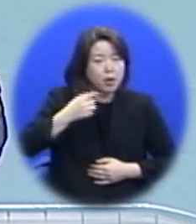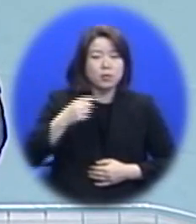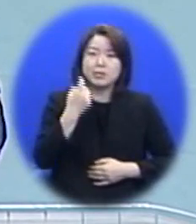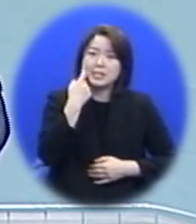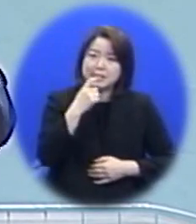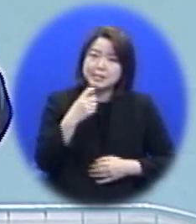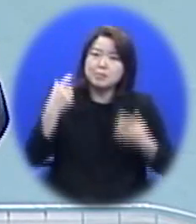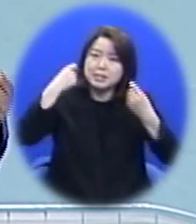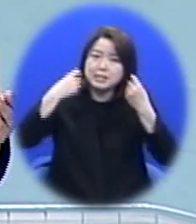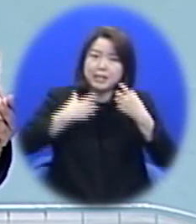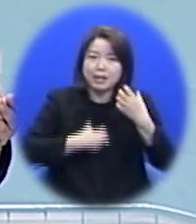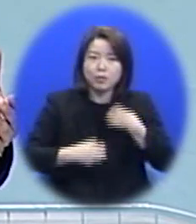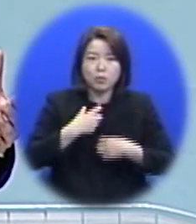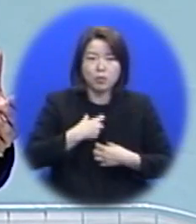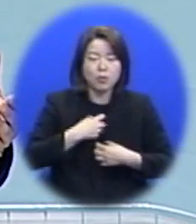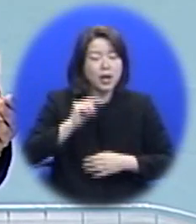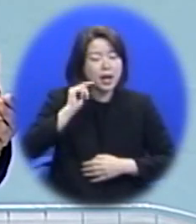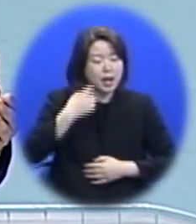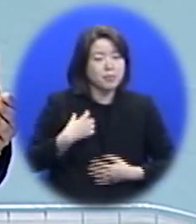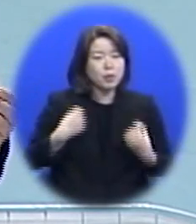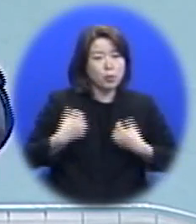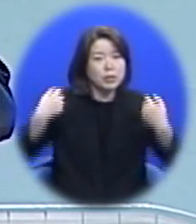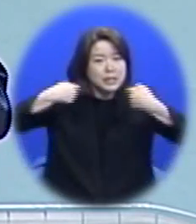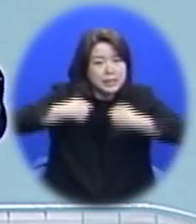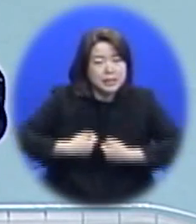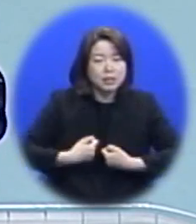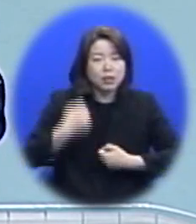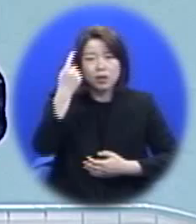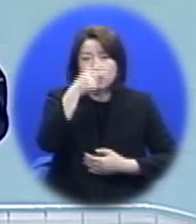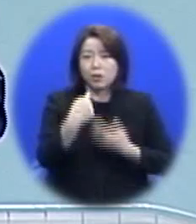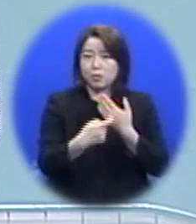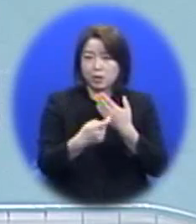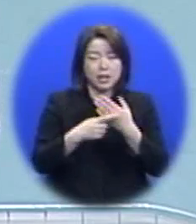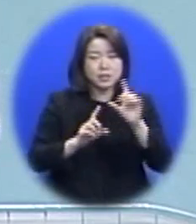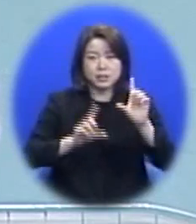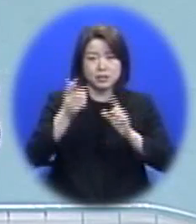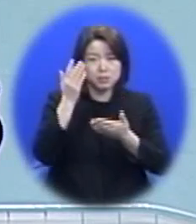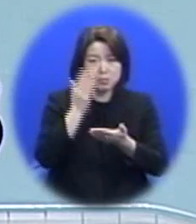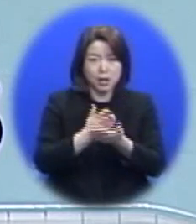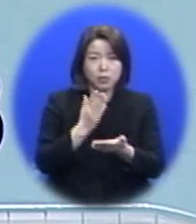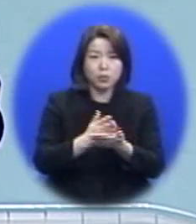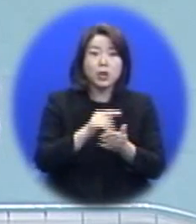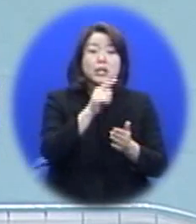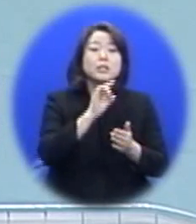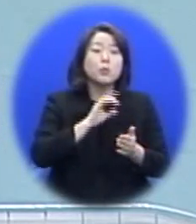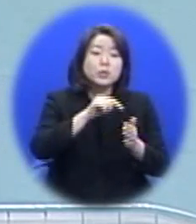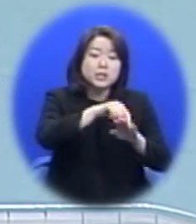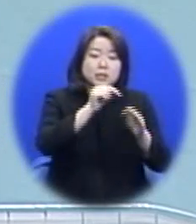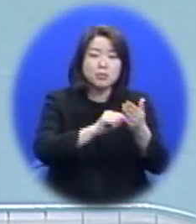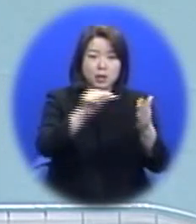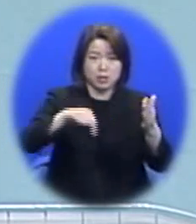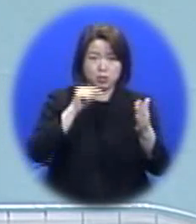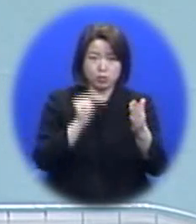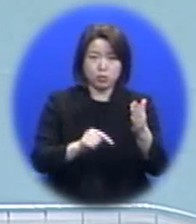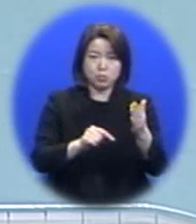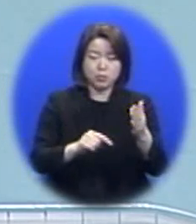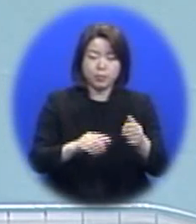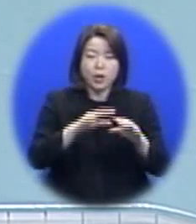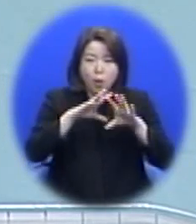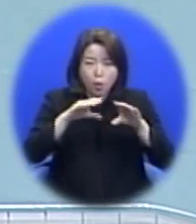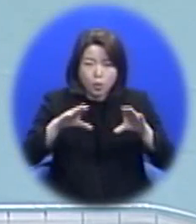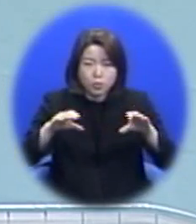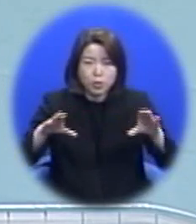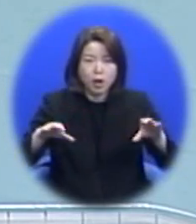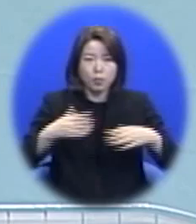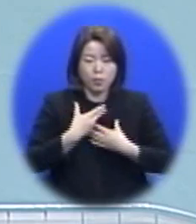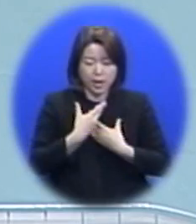옷을 입는 외모로 하지 말고 오직 마음에 숨은 사람을 온유하고 안정한 심령에 썩지 아니할 것으로